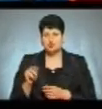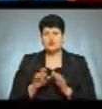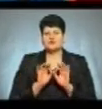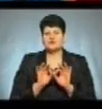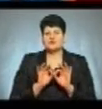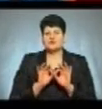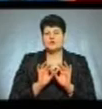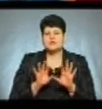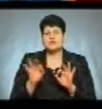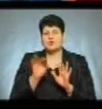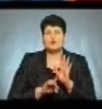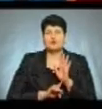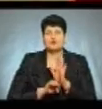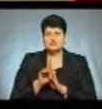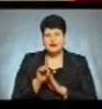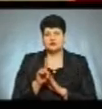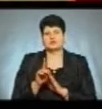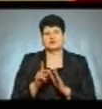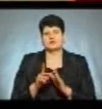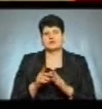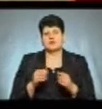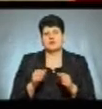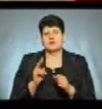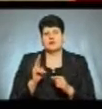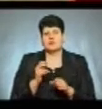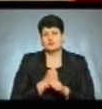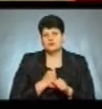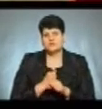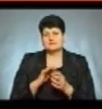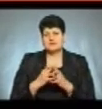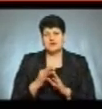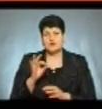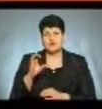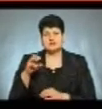спортивної кар'єри спортсмена у селі Острів Тернопільського району.